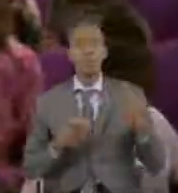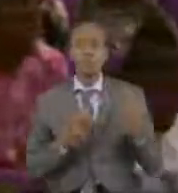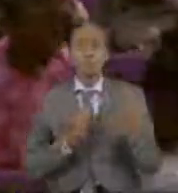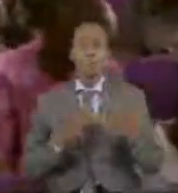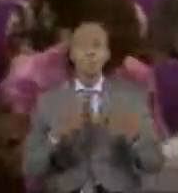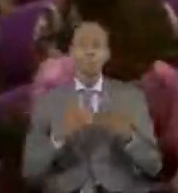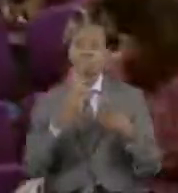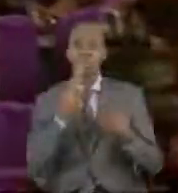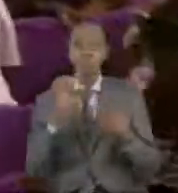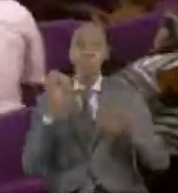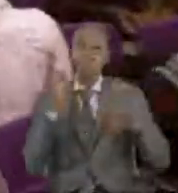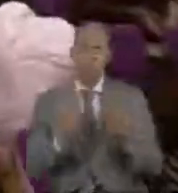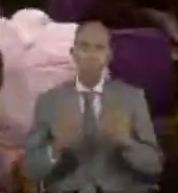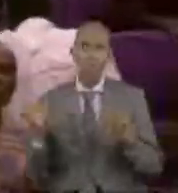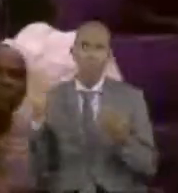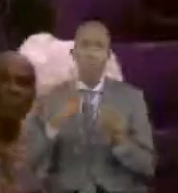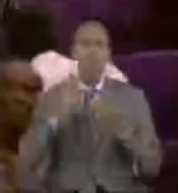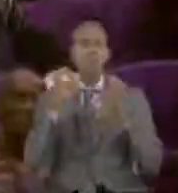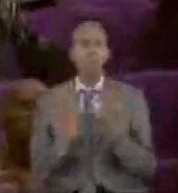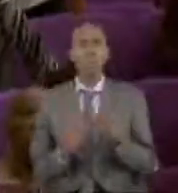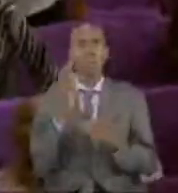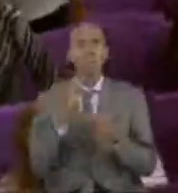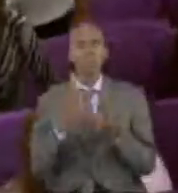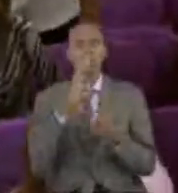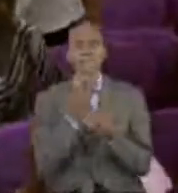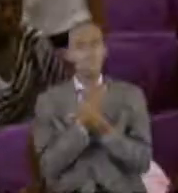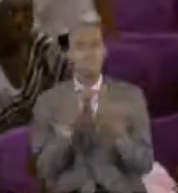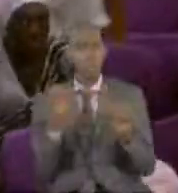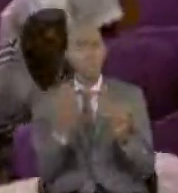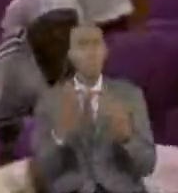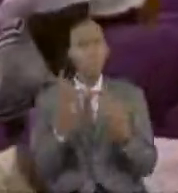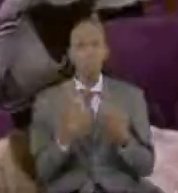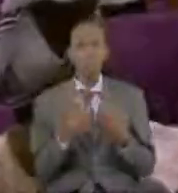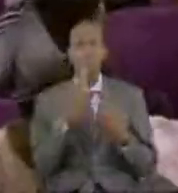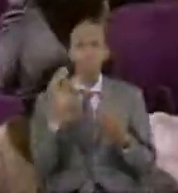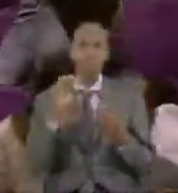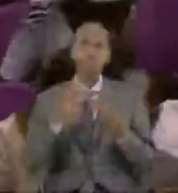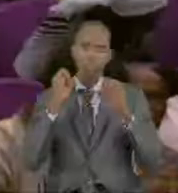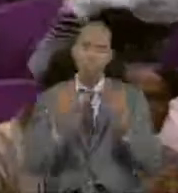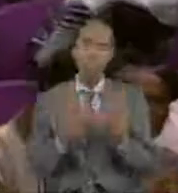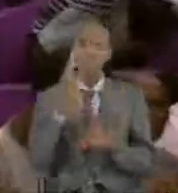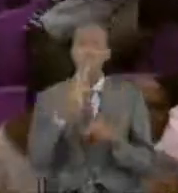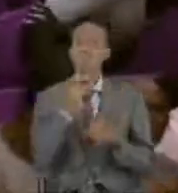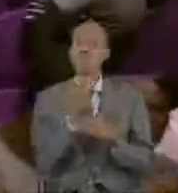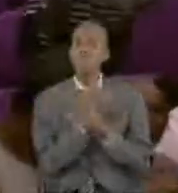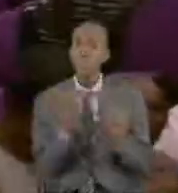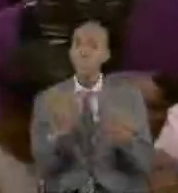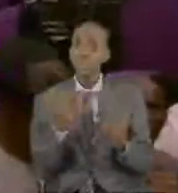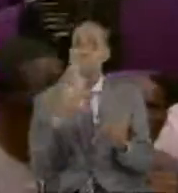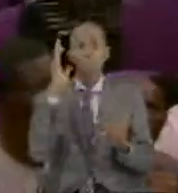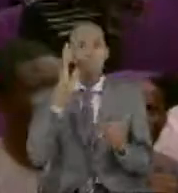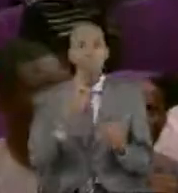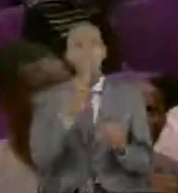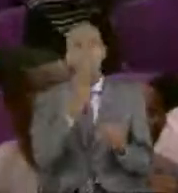Seigneur, de plus en plus fort. Si vous êtes sauvé, de plus en plus fort. Si vous n'êtes pas sauvé, vous